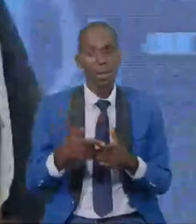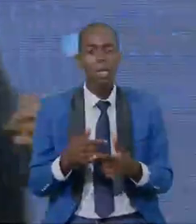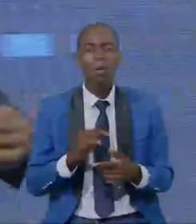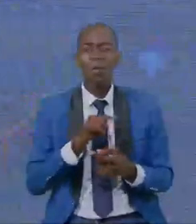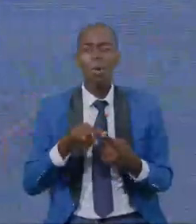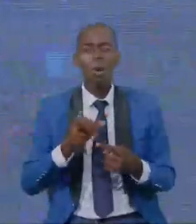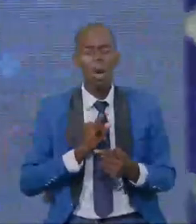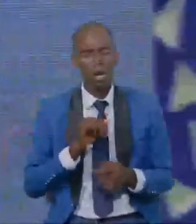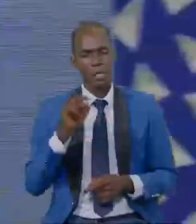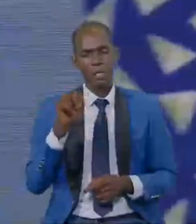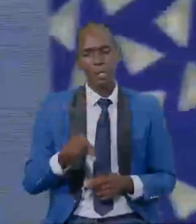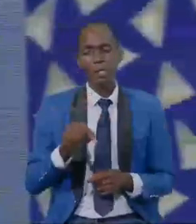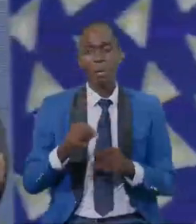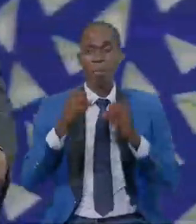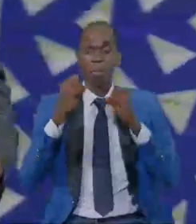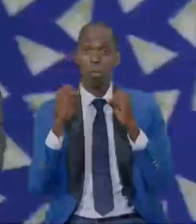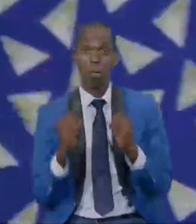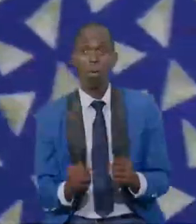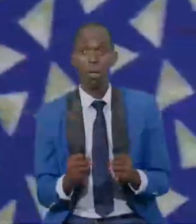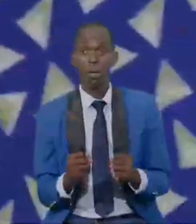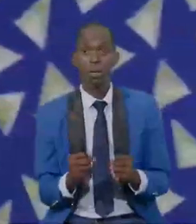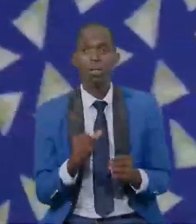Mais je veux la puissance.